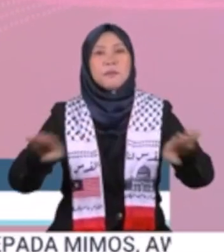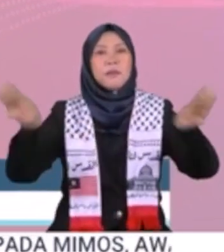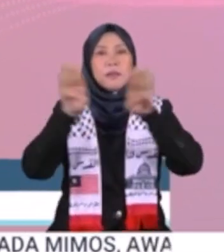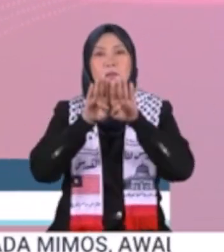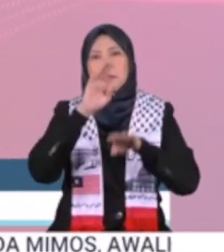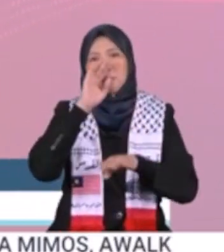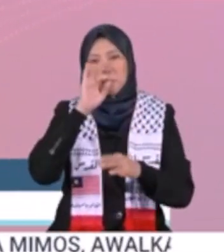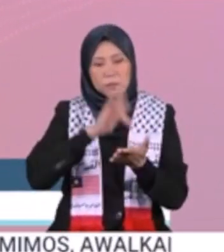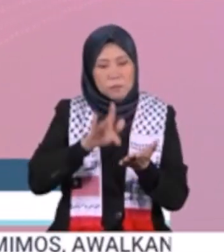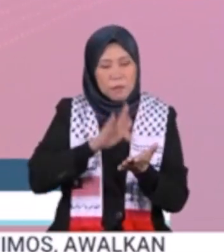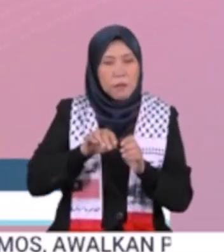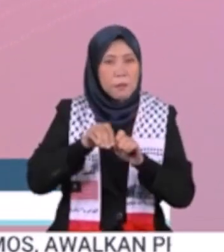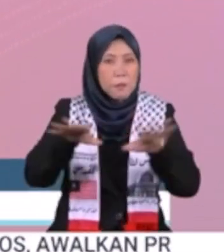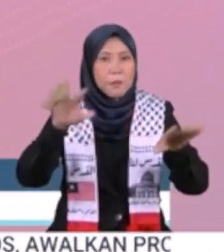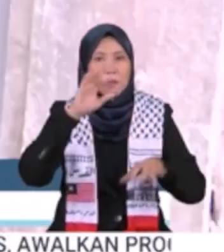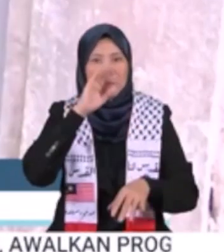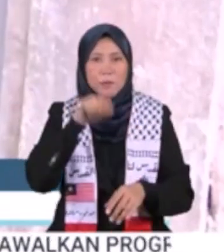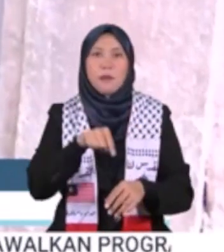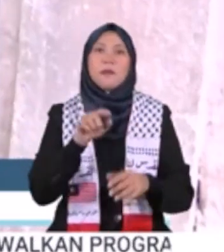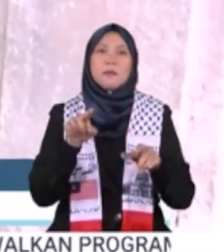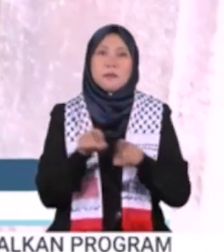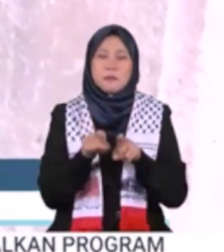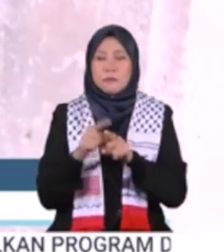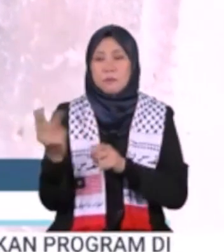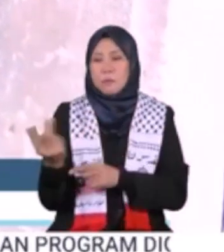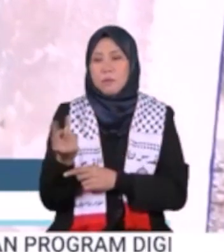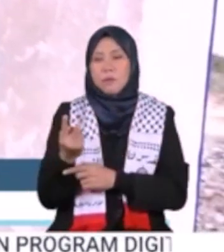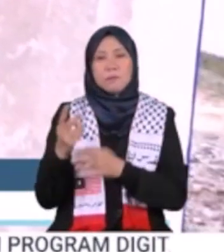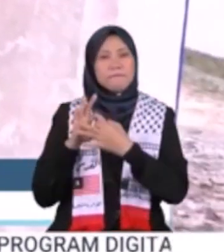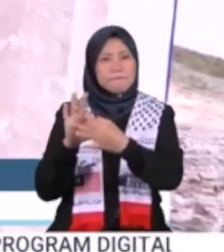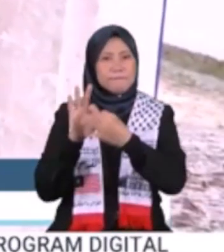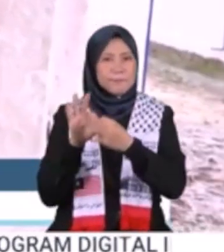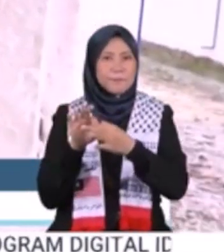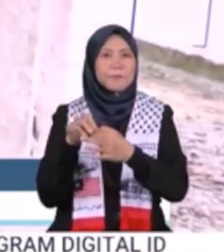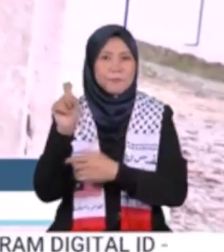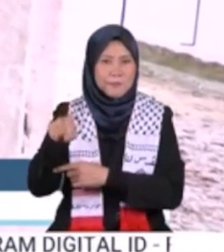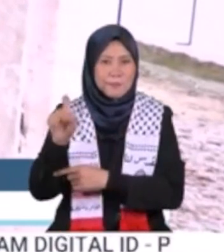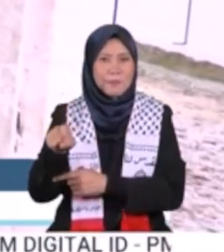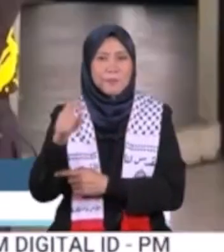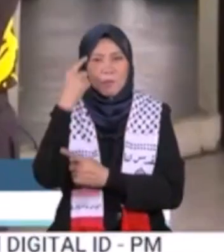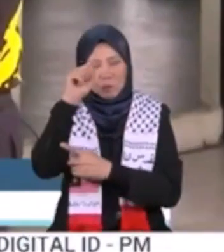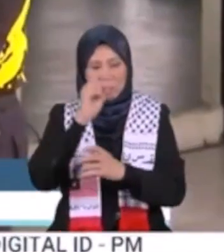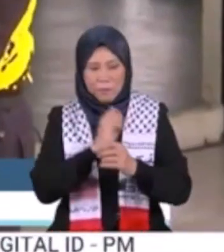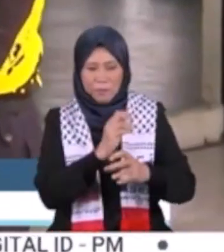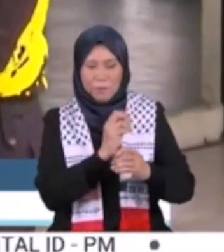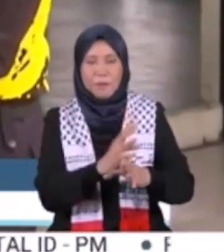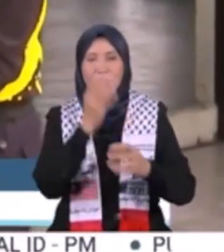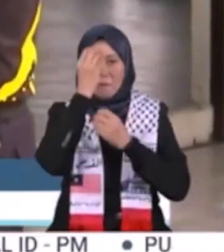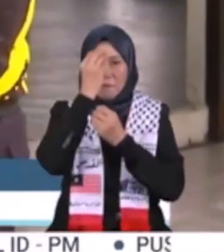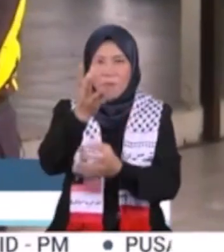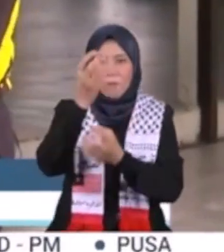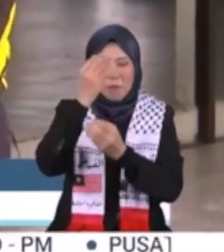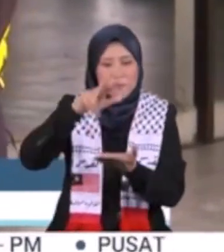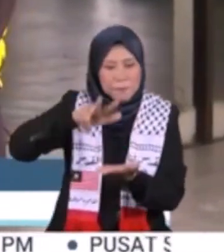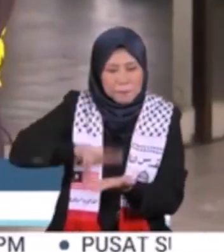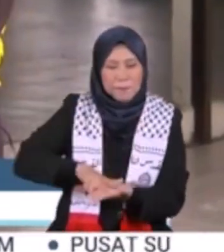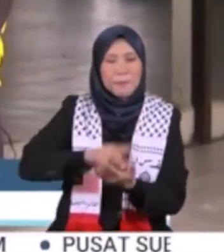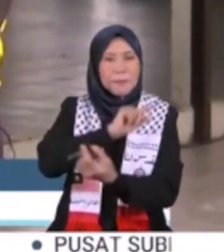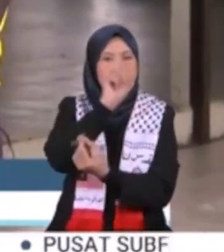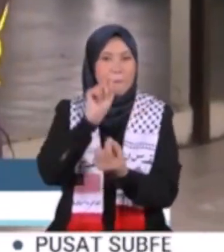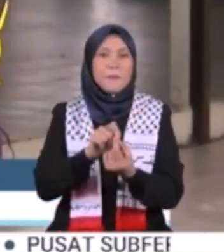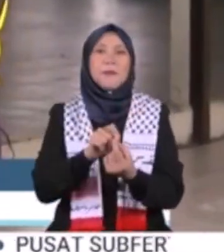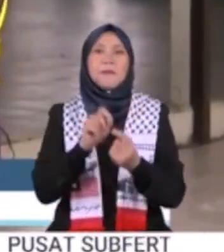media sosial kolaborasi di antara kedua-dua pihak perlu terus diperkukuh dalam usaha memastikan maklumat yang sahih dan